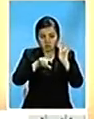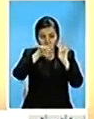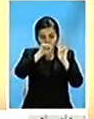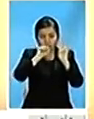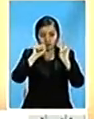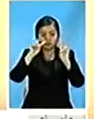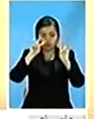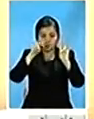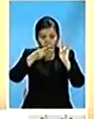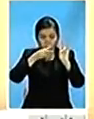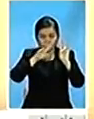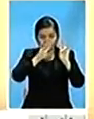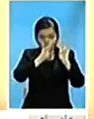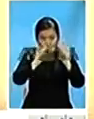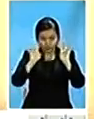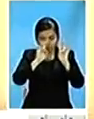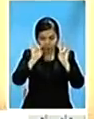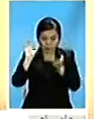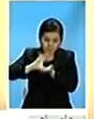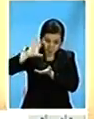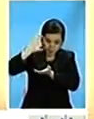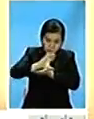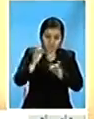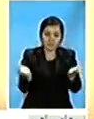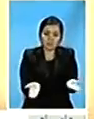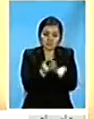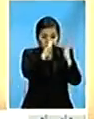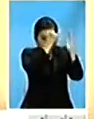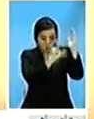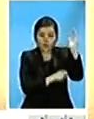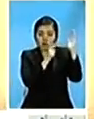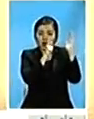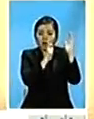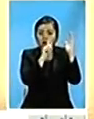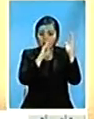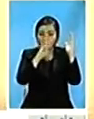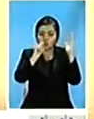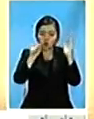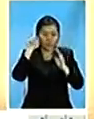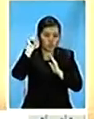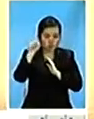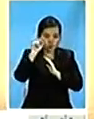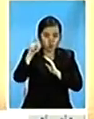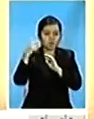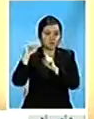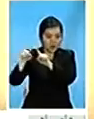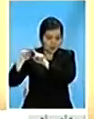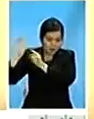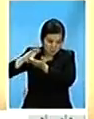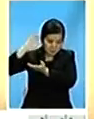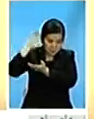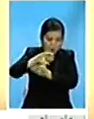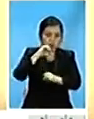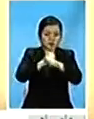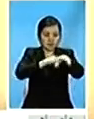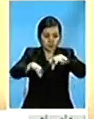4,751,729,900 บาทเพื่อสนับสนุนการพัฒนาองค์กรปกครองส่วนท้องถิ่นกรณีเร่งด่วนและเพิ่มประสิทธิภาพ